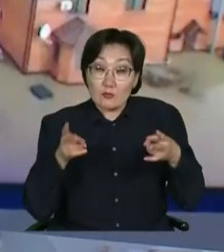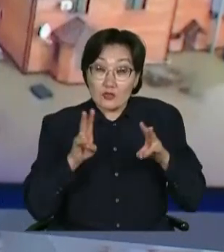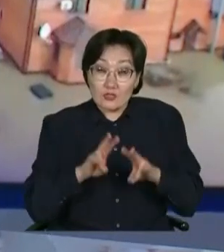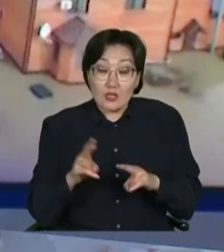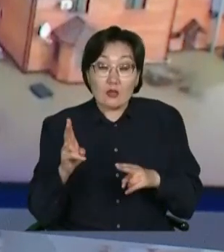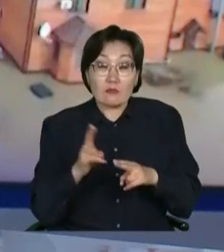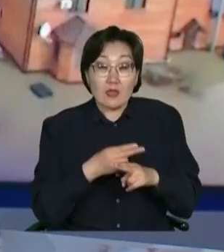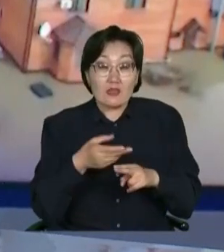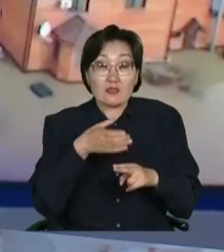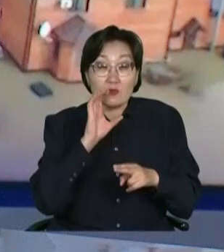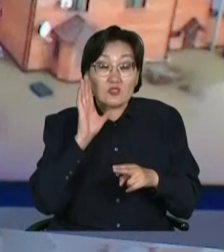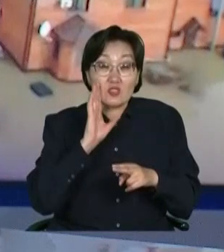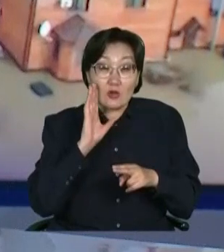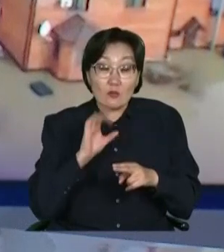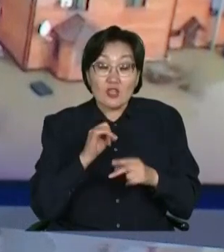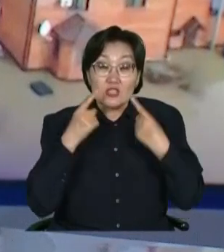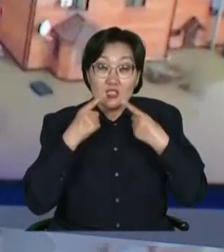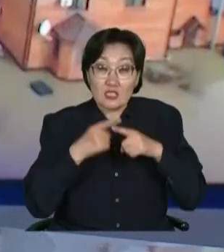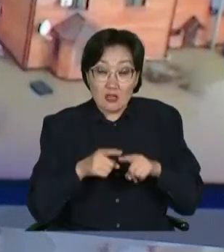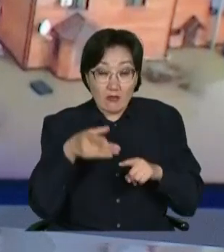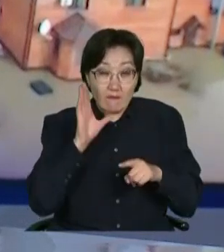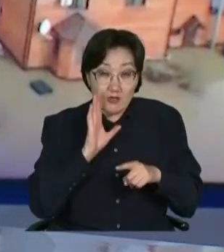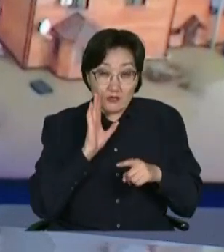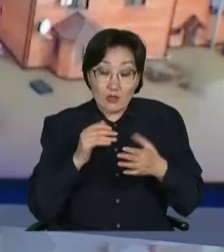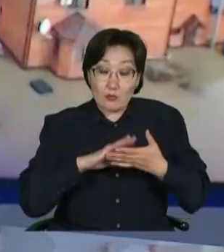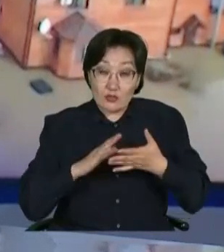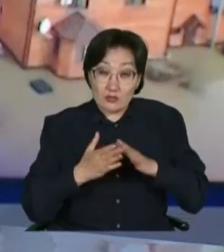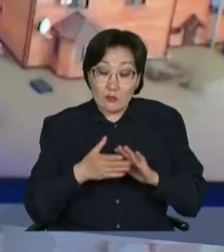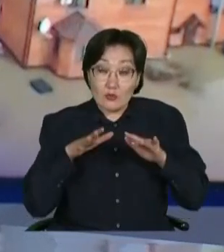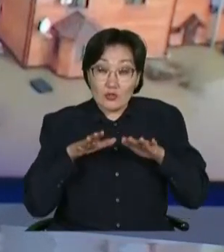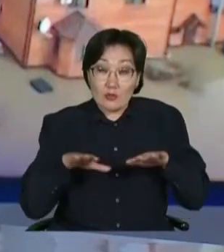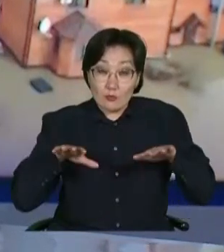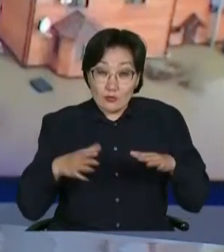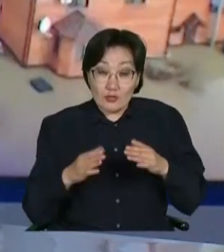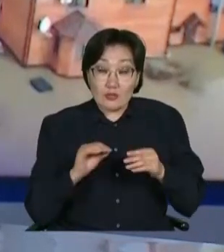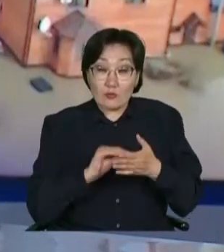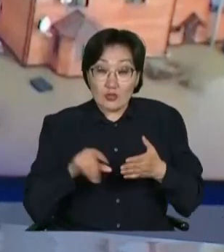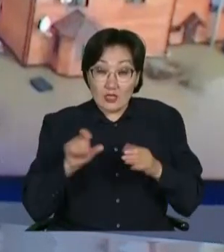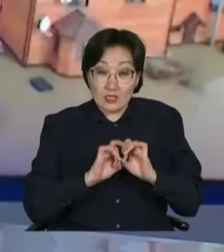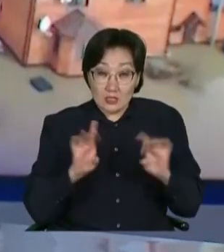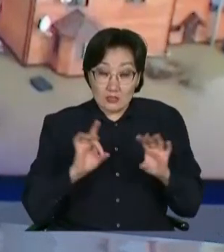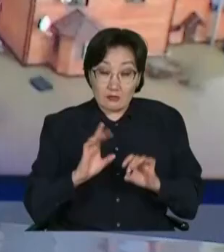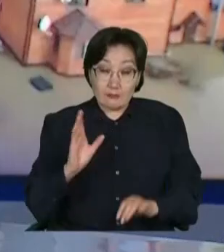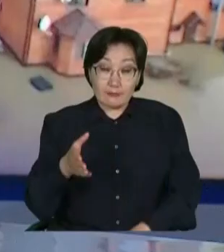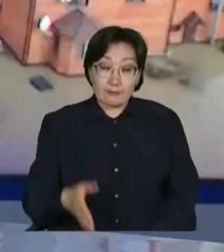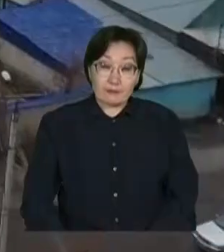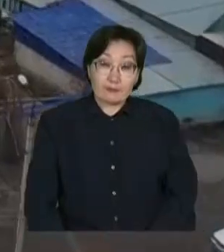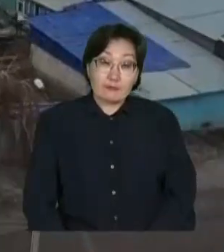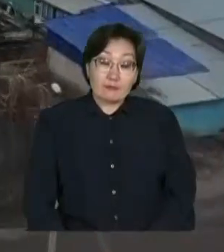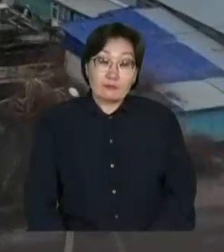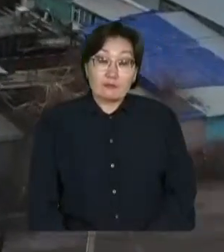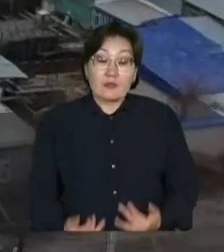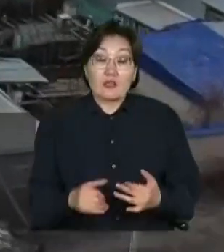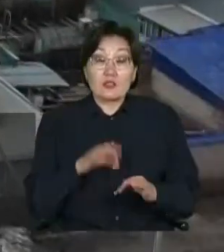остались отрезаны от питьевой и технической воды. О ситуации с места событий репортаж Нургулялины.